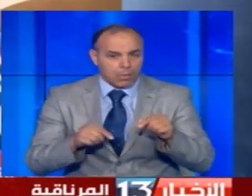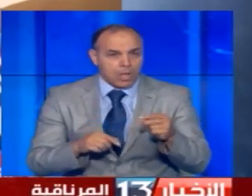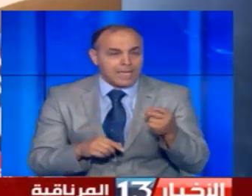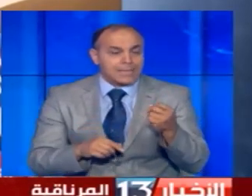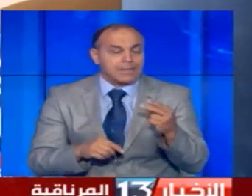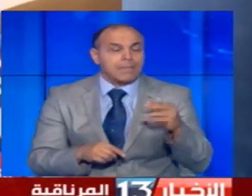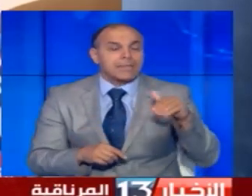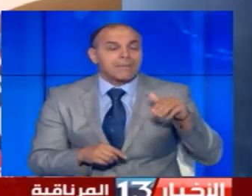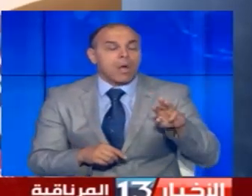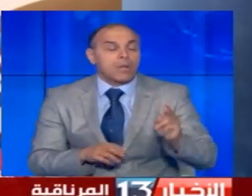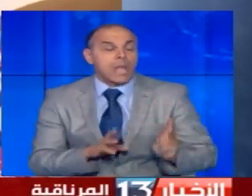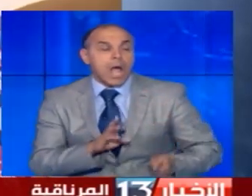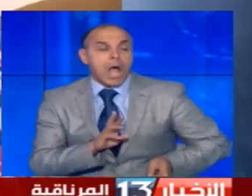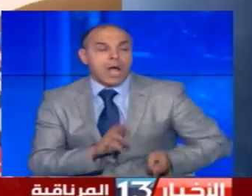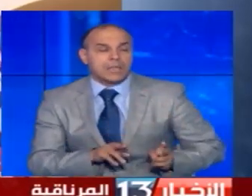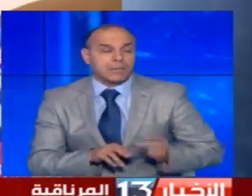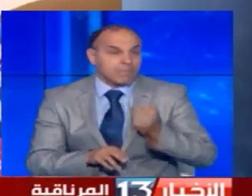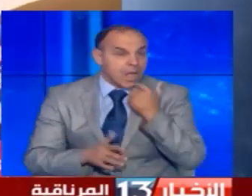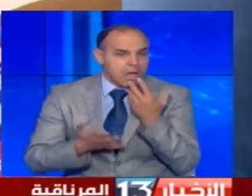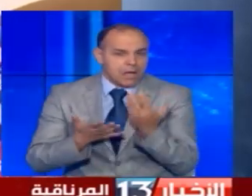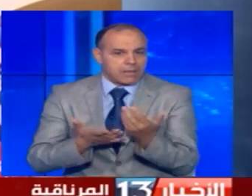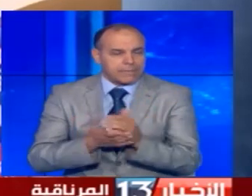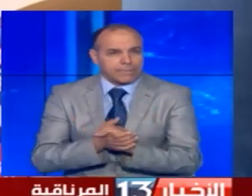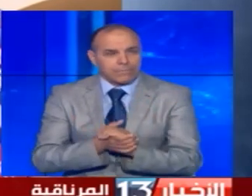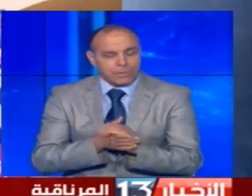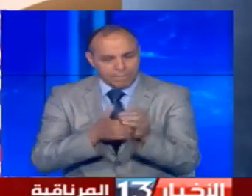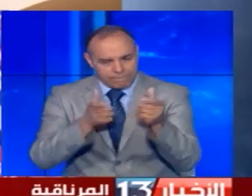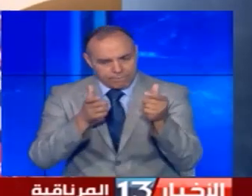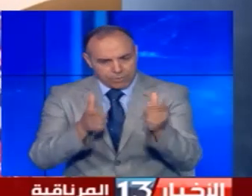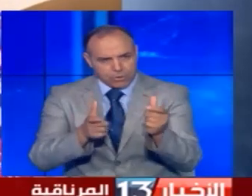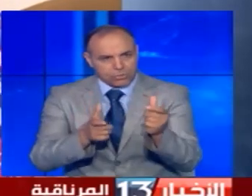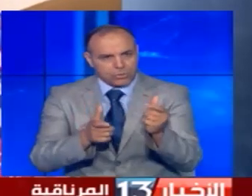واكثر وهذا معناها فرصه